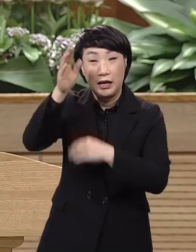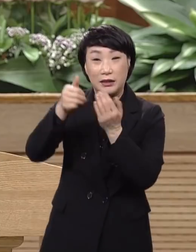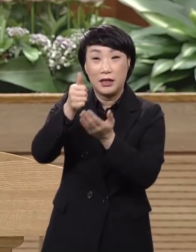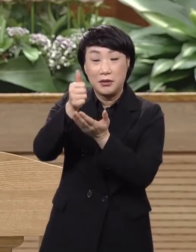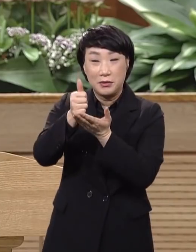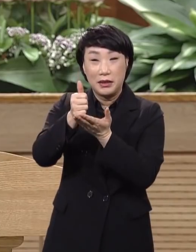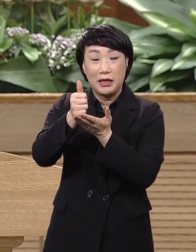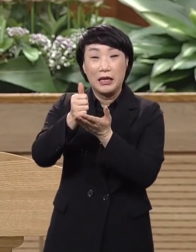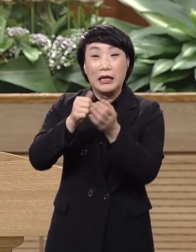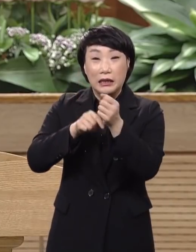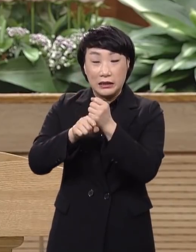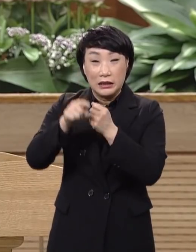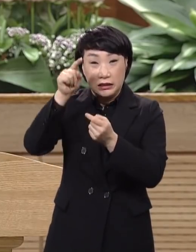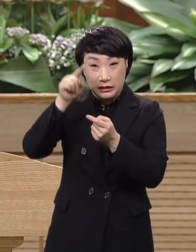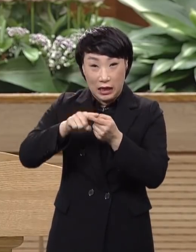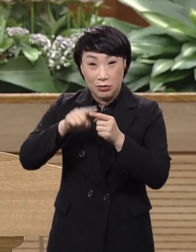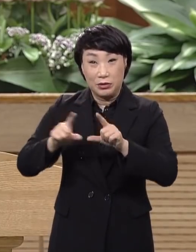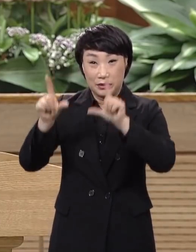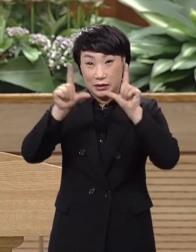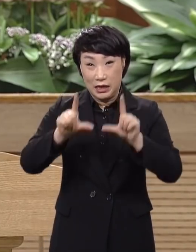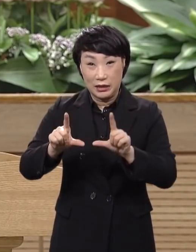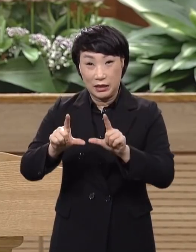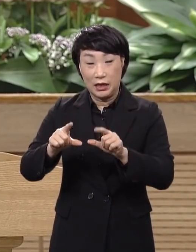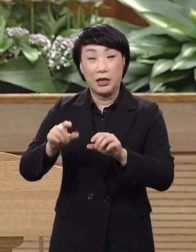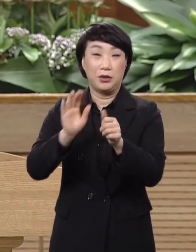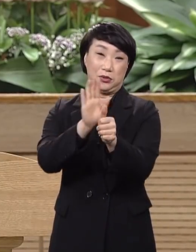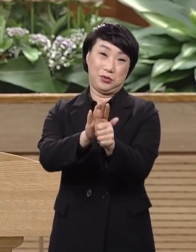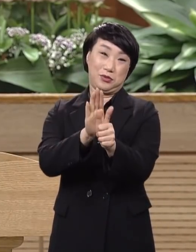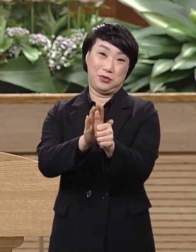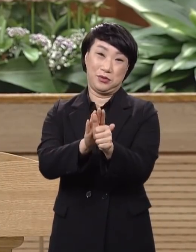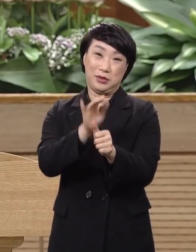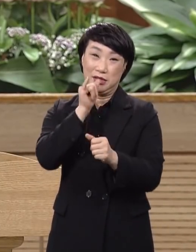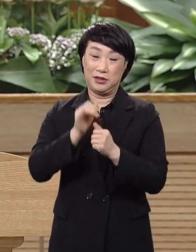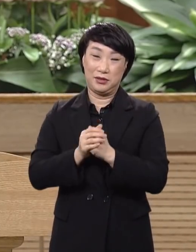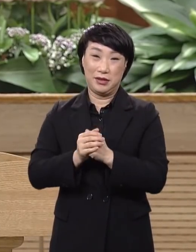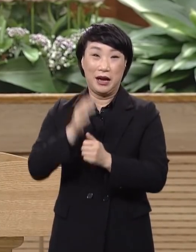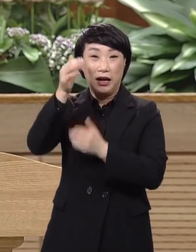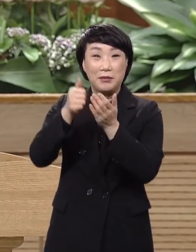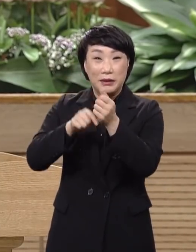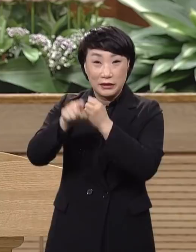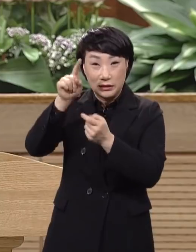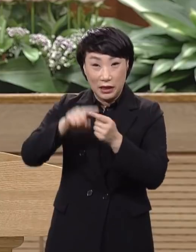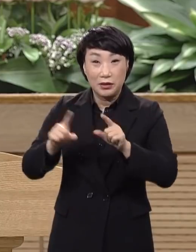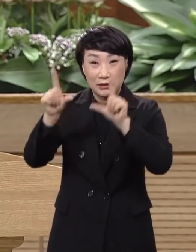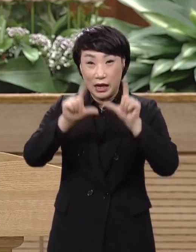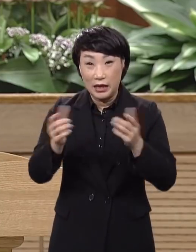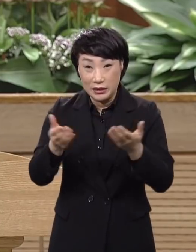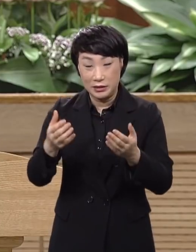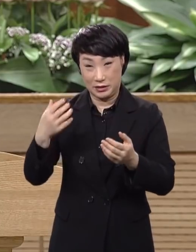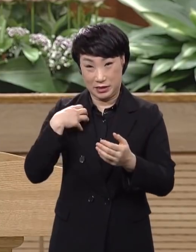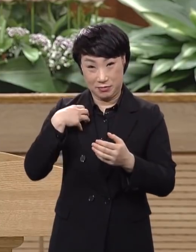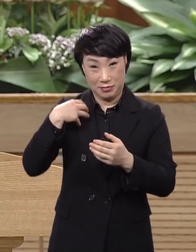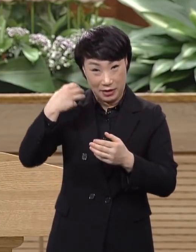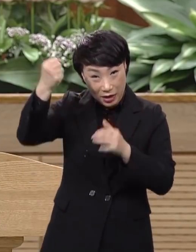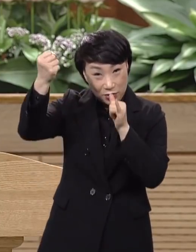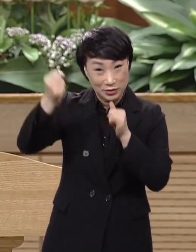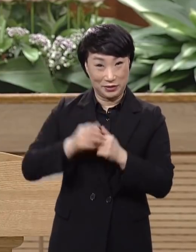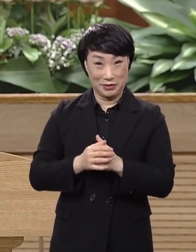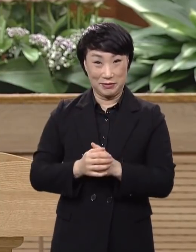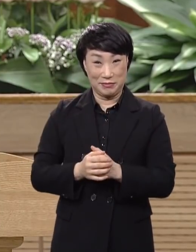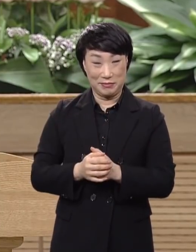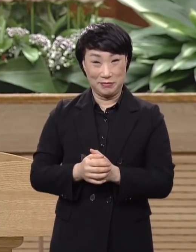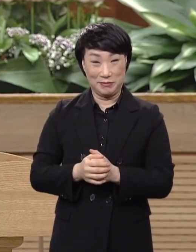그를 하나님의 뜻대로 살도록 도우시고, 그리고 하나님의 뜻대로 사는 일에 책임을 짓는